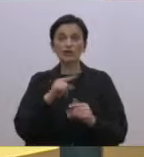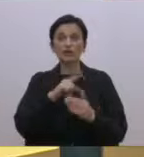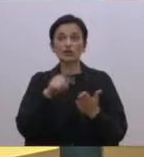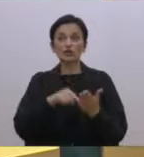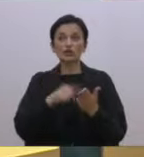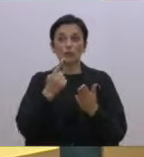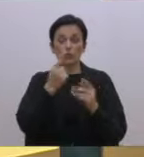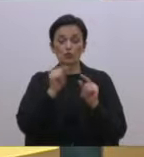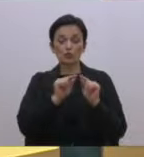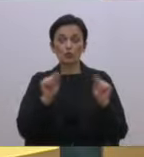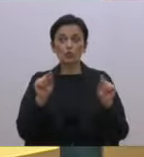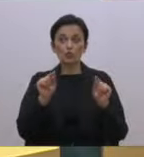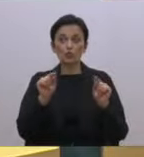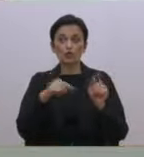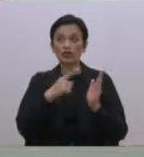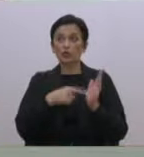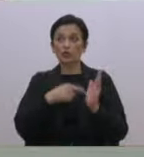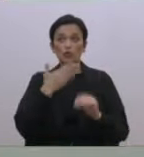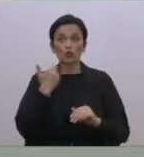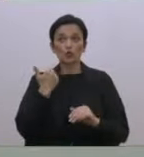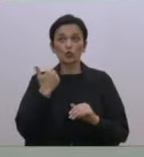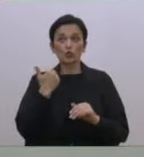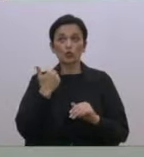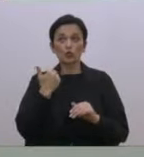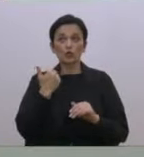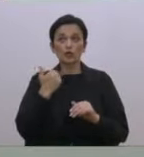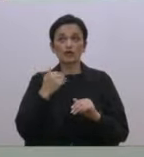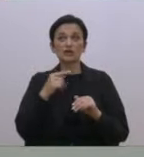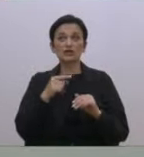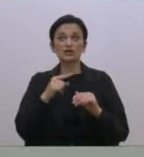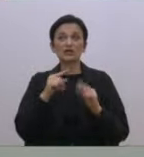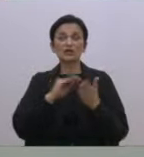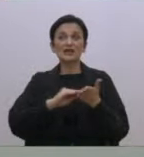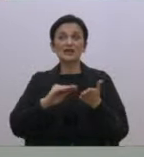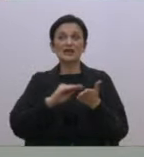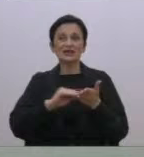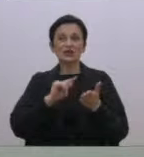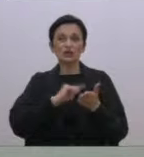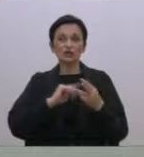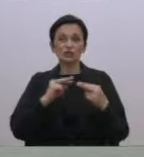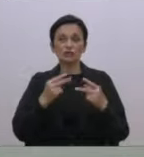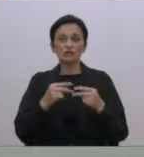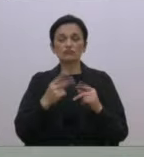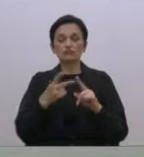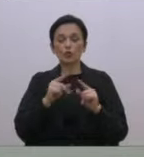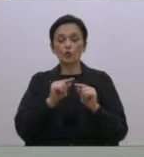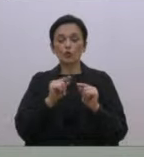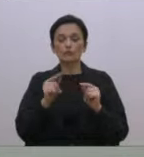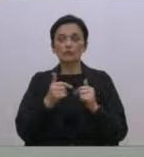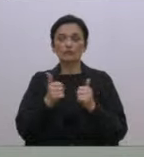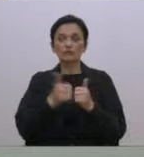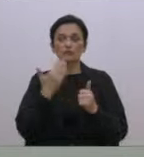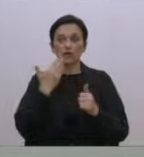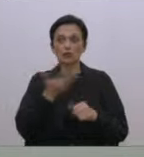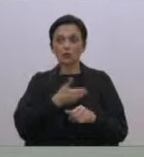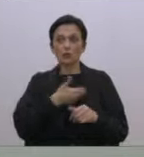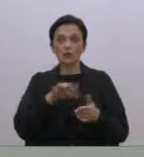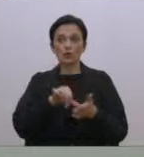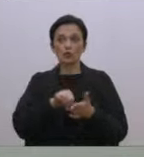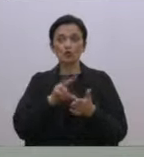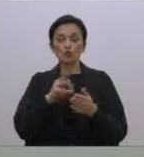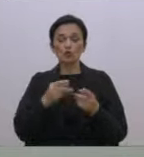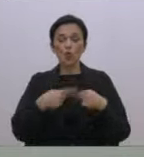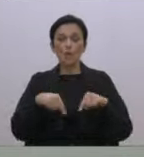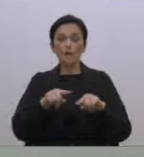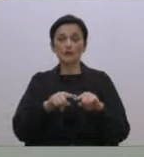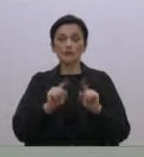პირველ მოხსნის პირველ პუნქტთან არ არის, განხორციელდა რედაქციული ხასიათი. მეორე მოხსნას არ არის, თანამოხსენებას არ სურს გამოსვლა,